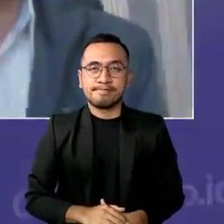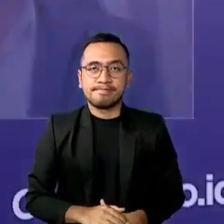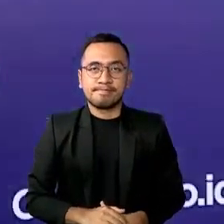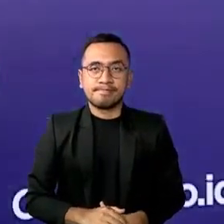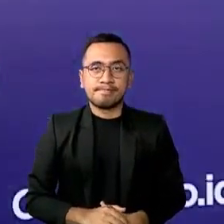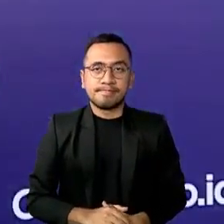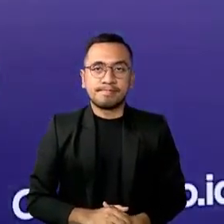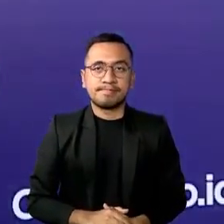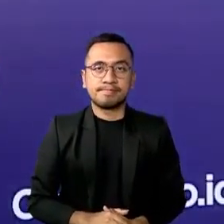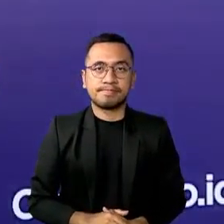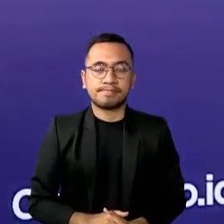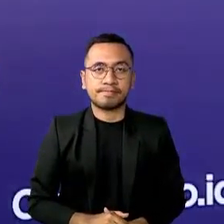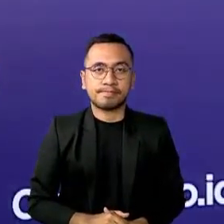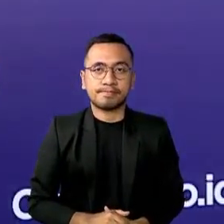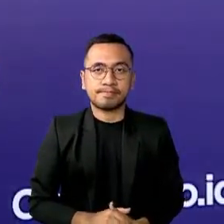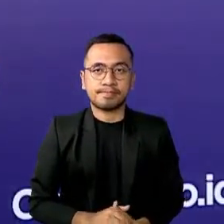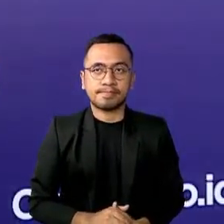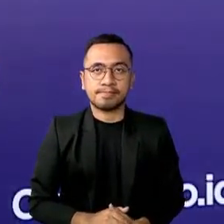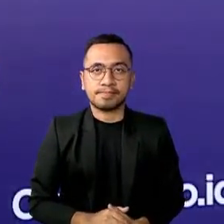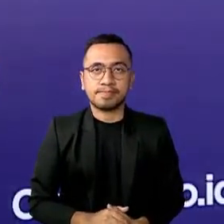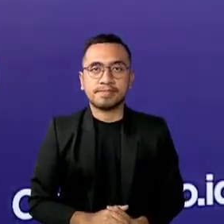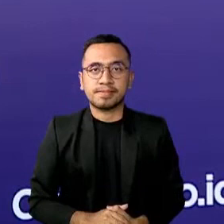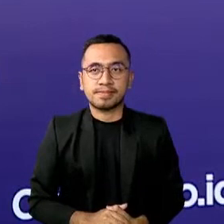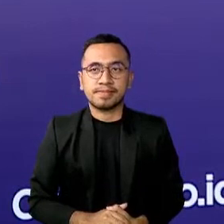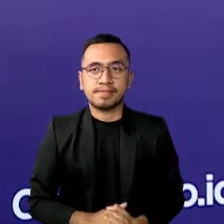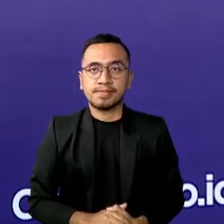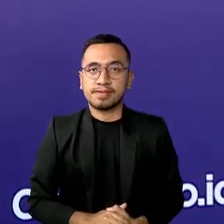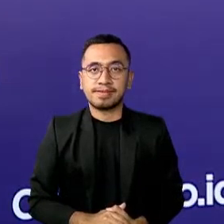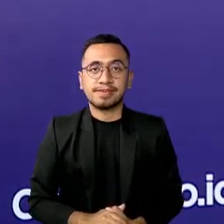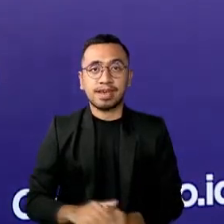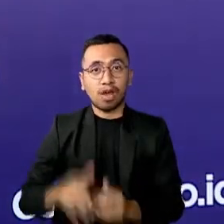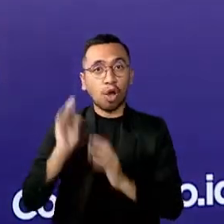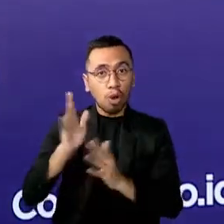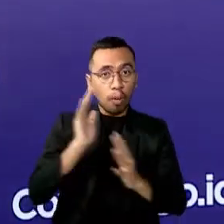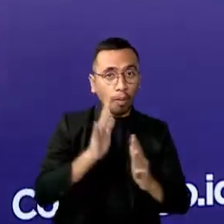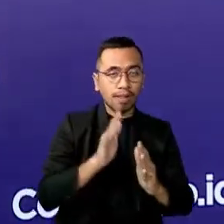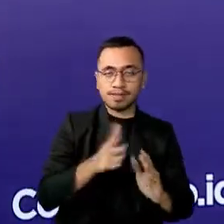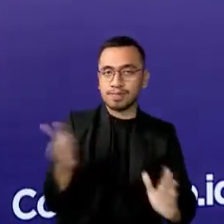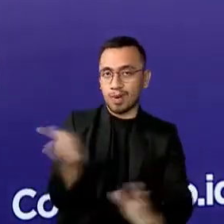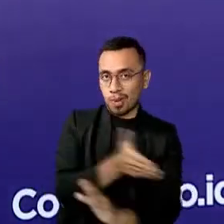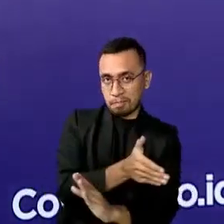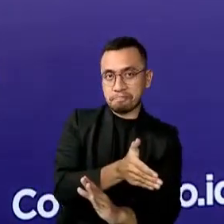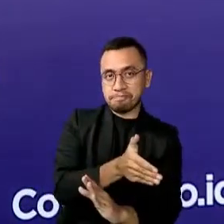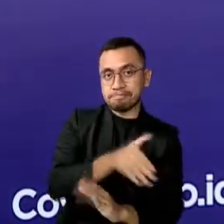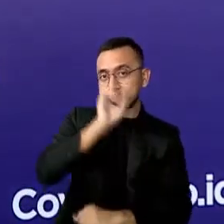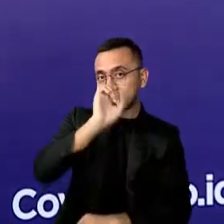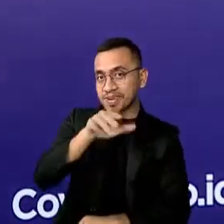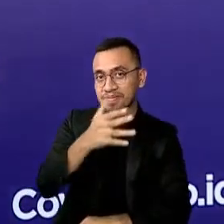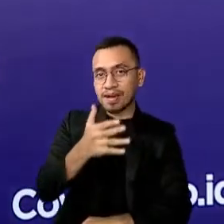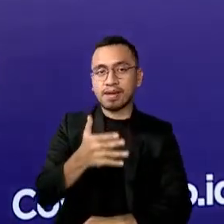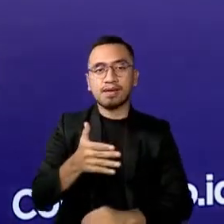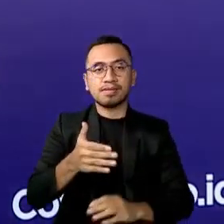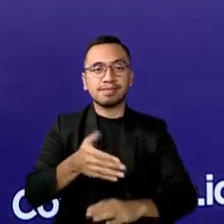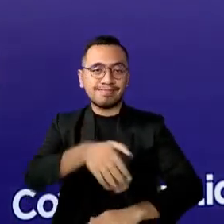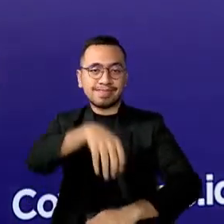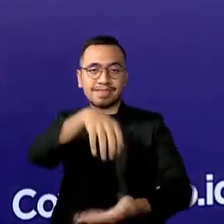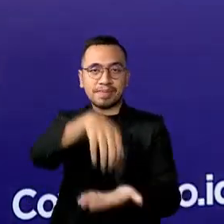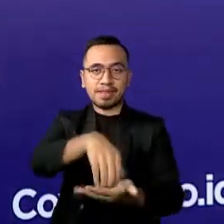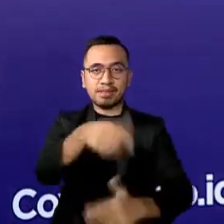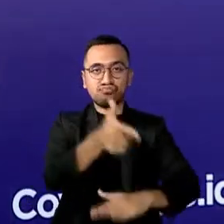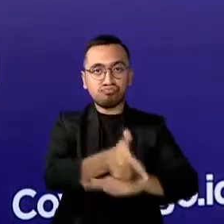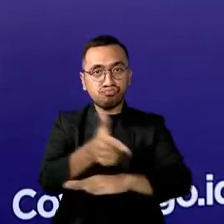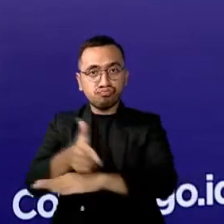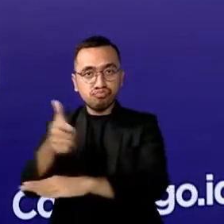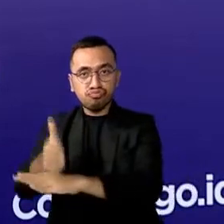di Depok baik sobat tanggung sebelum memulai perbincangan sebagai informasi kondisi studio telah disanitasi microphone yang kami gunakan